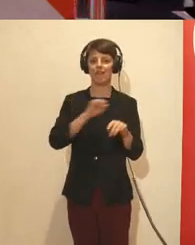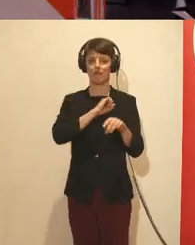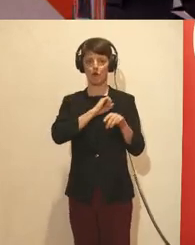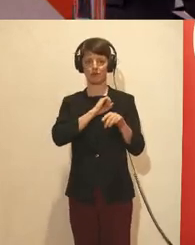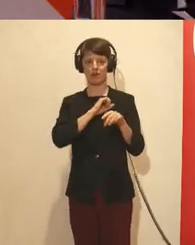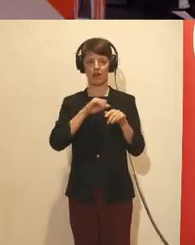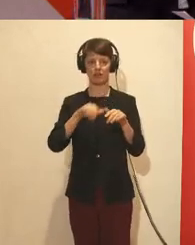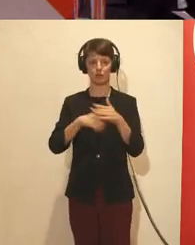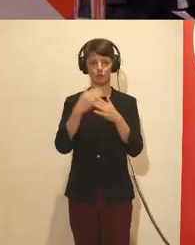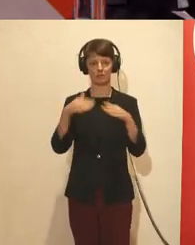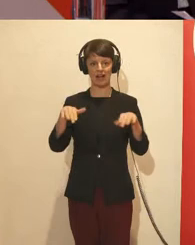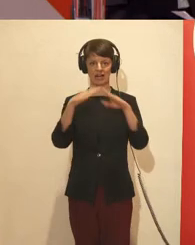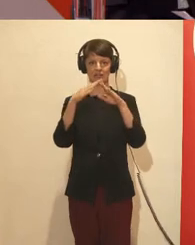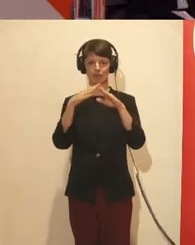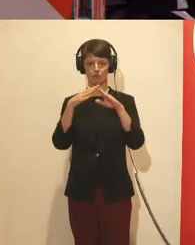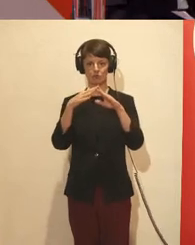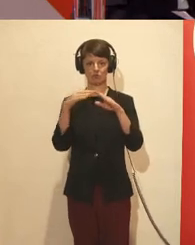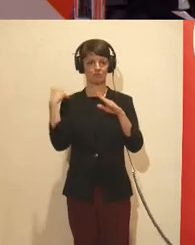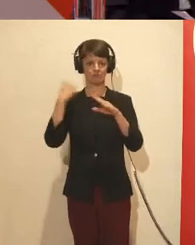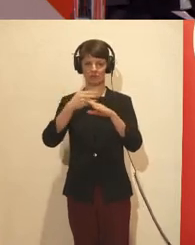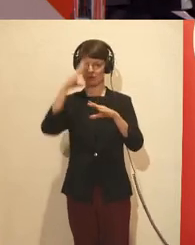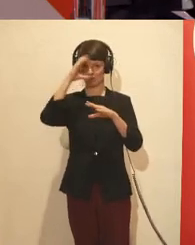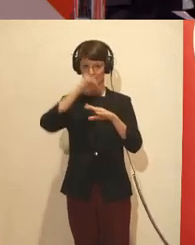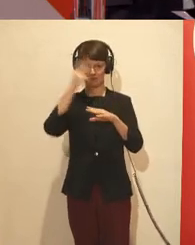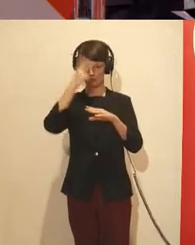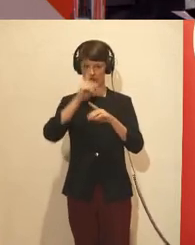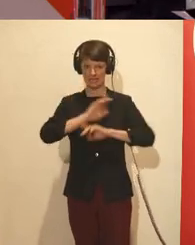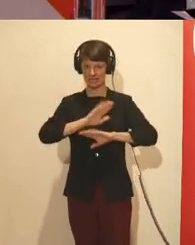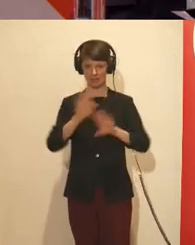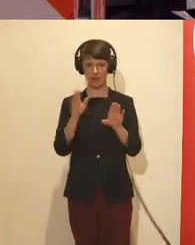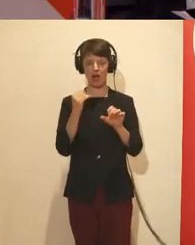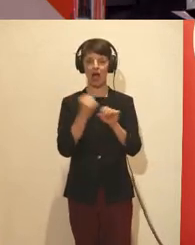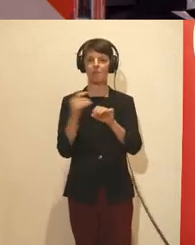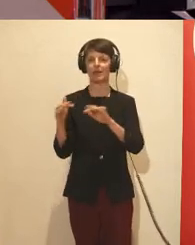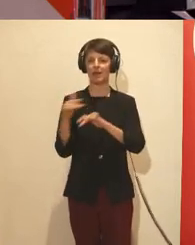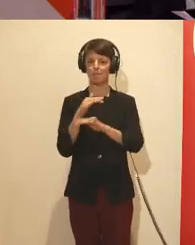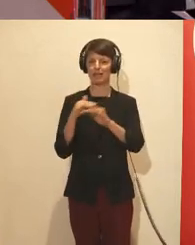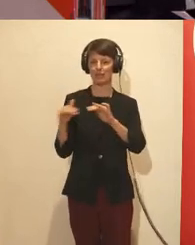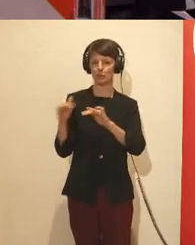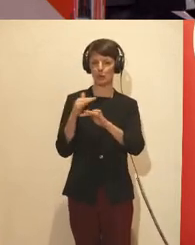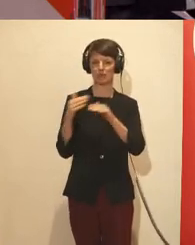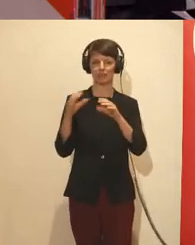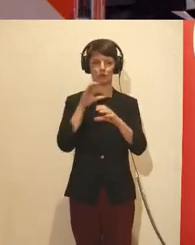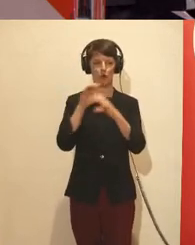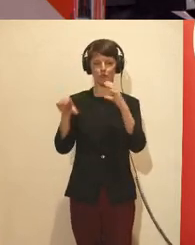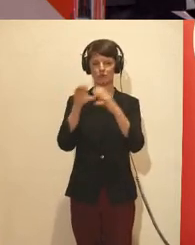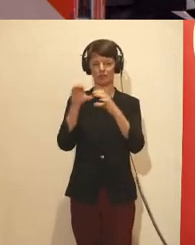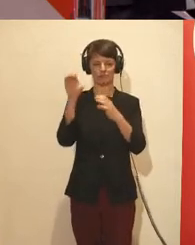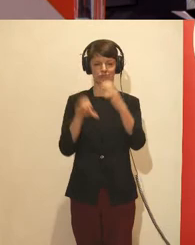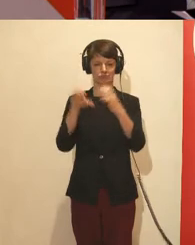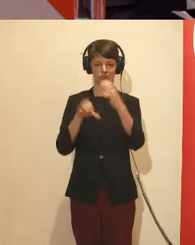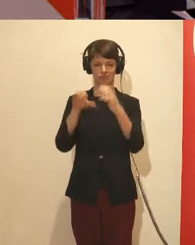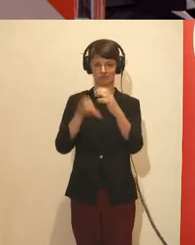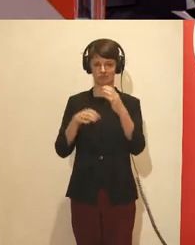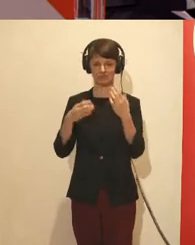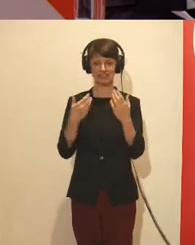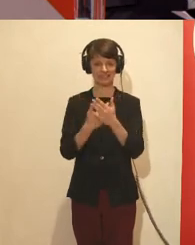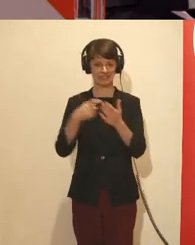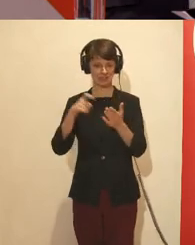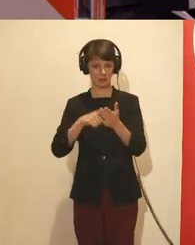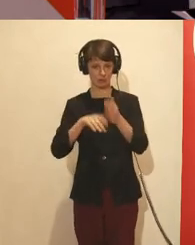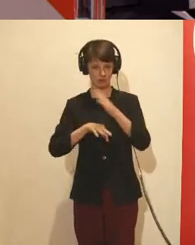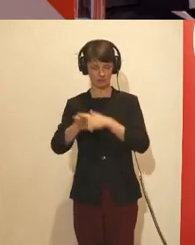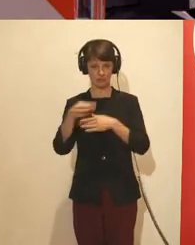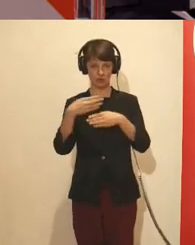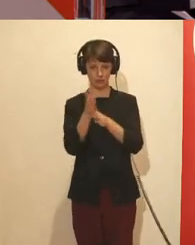den urbanen räumen das nicht mehr verstanden hat die arbeiter milieus dass es dort keine kommunikation mehr gibt ist das nicht auch ein grund für diese